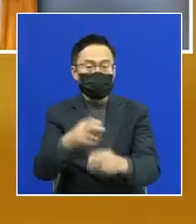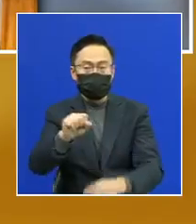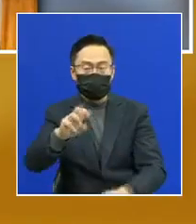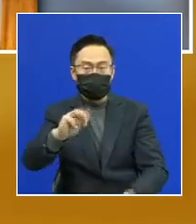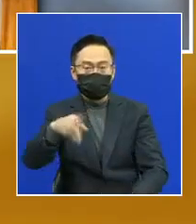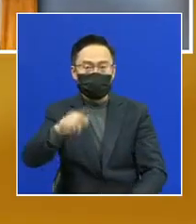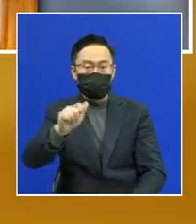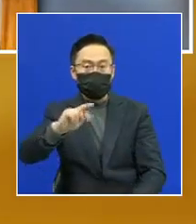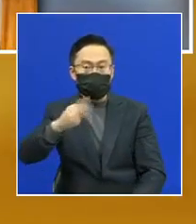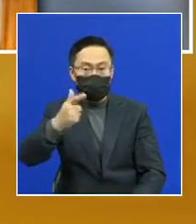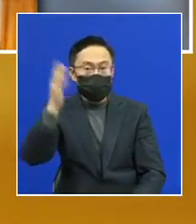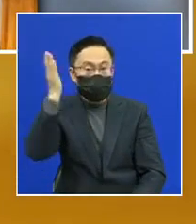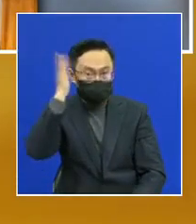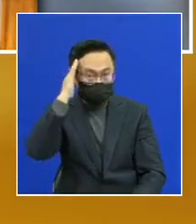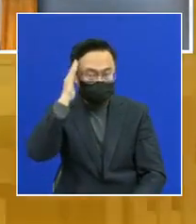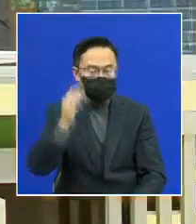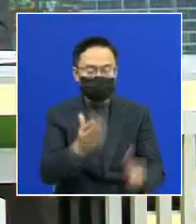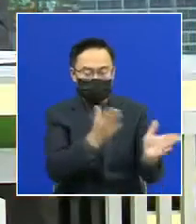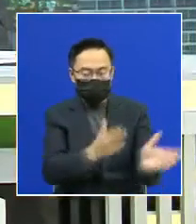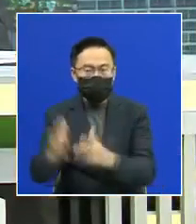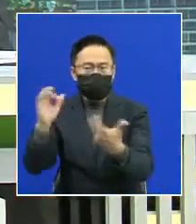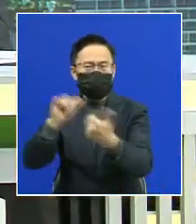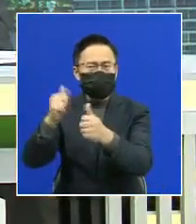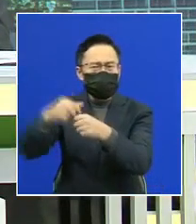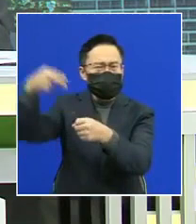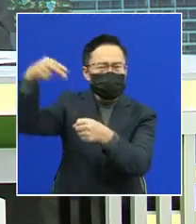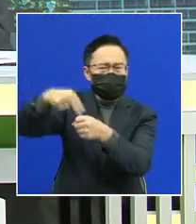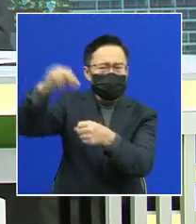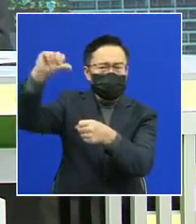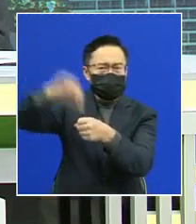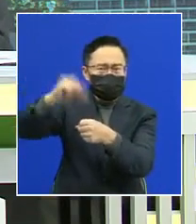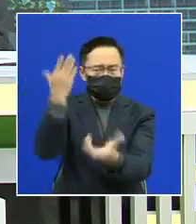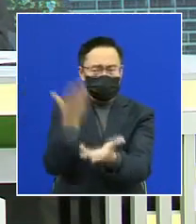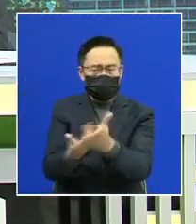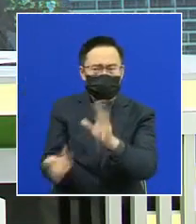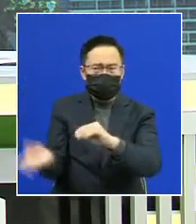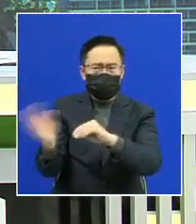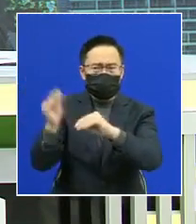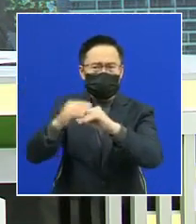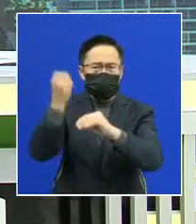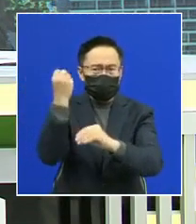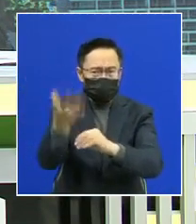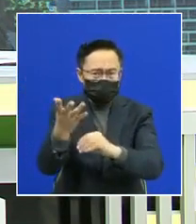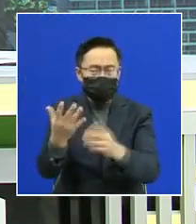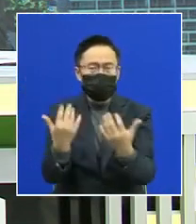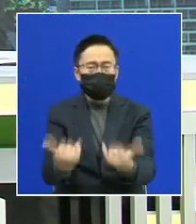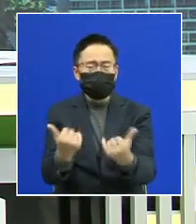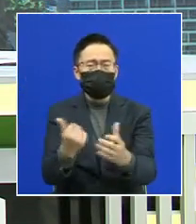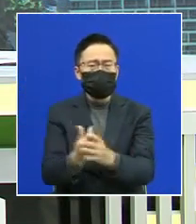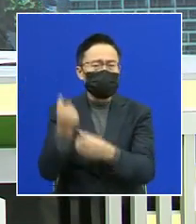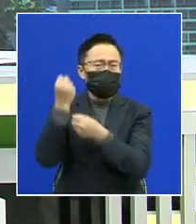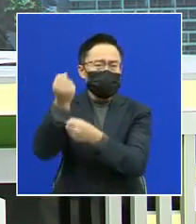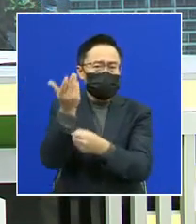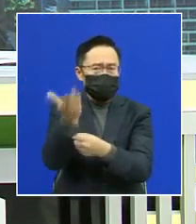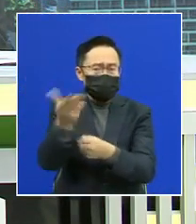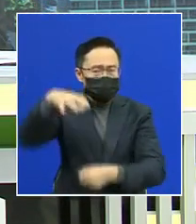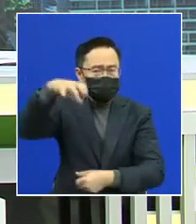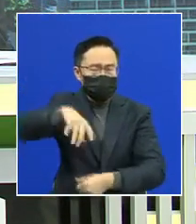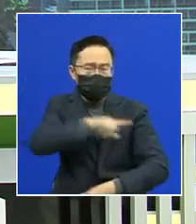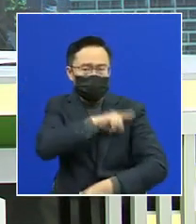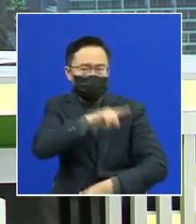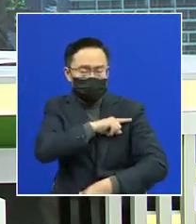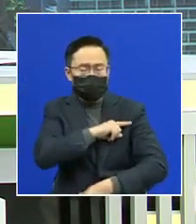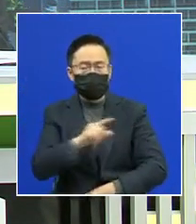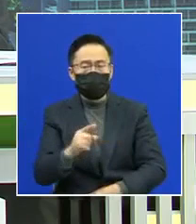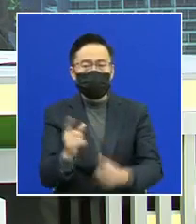ส่วนเรื่องของปัญหาราคาน้ำมันแล้วก็แก๊สที่มันแพงขึ้นแล้วก็มีการเรียกร้องให้หน่วยงานที่เกี่ยวข้องรับผิดชอบ